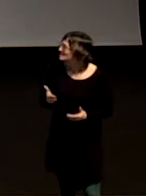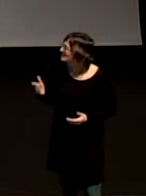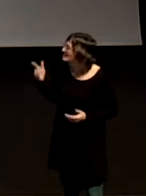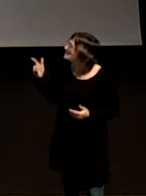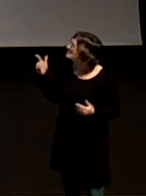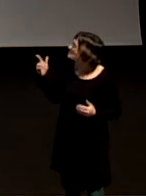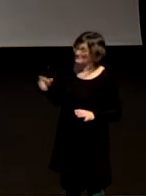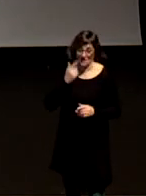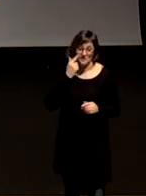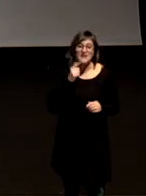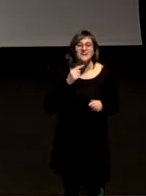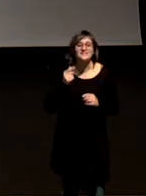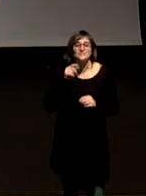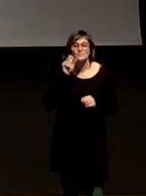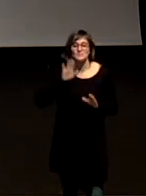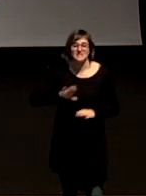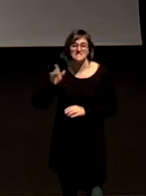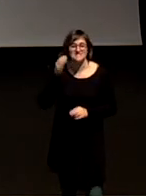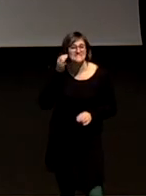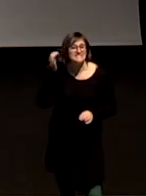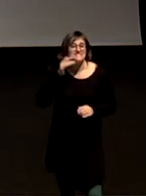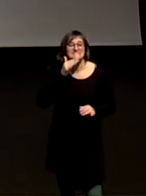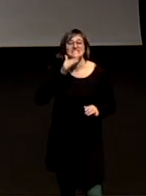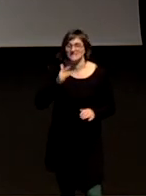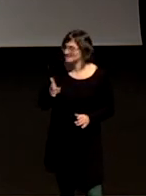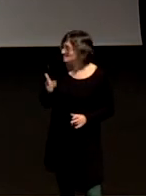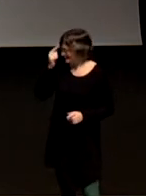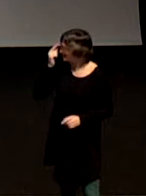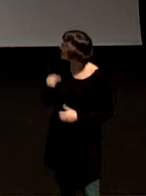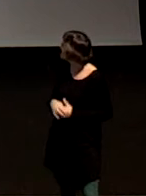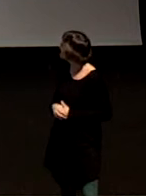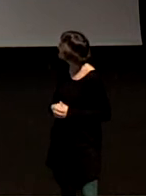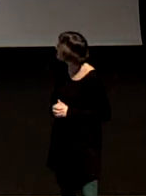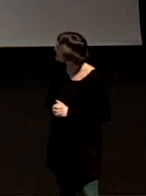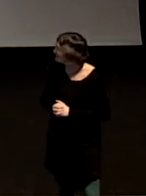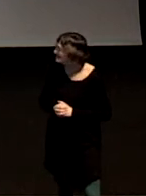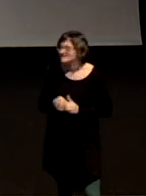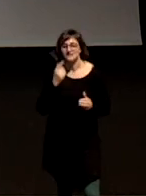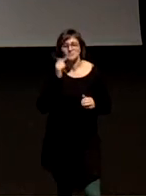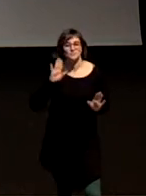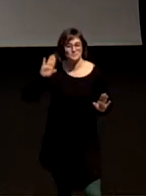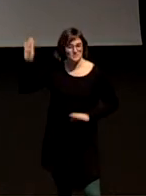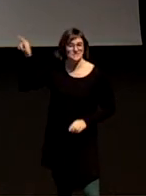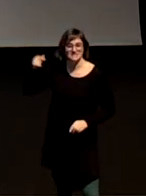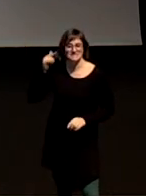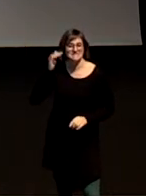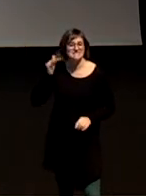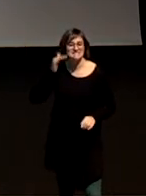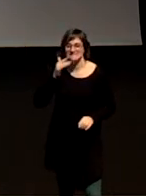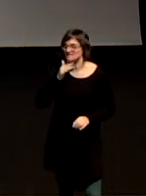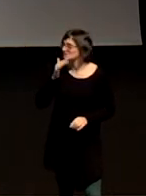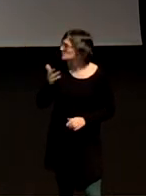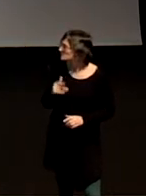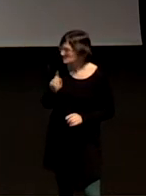chants de tous ces oiseaux puisque j'y pense c'est bien vous allez avoir donc la chouette je vais